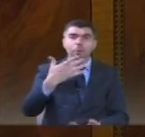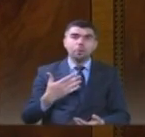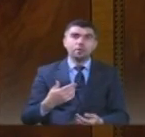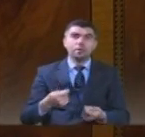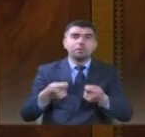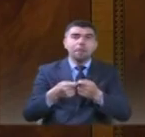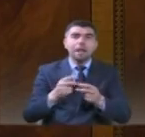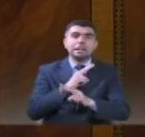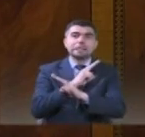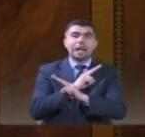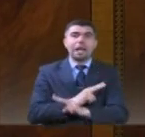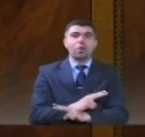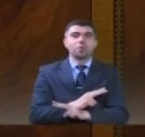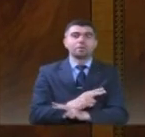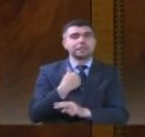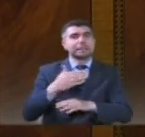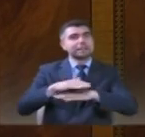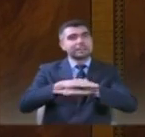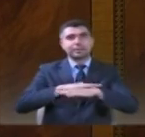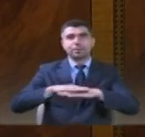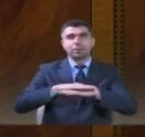ديال التقاعد، سمحوا لي